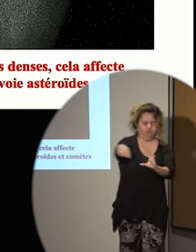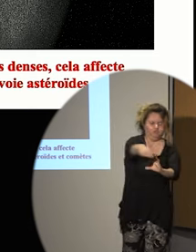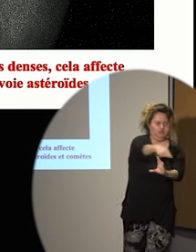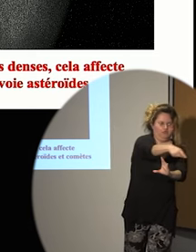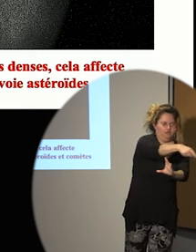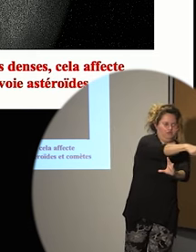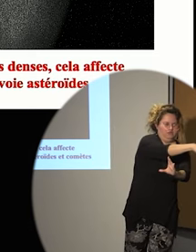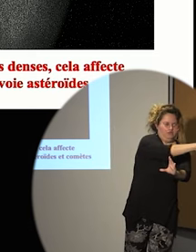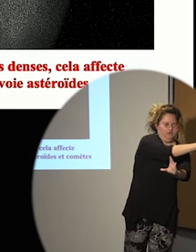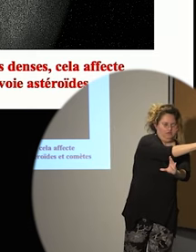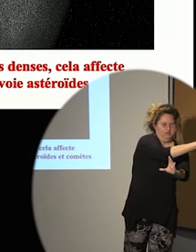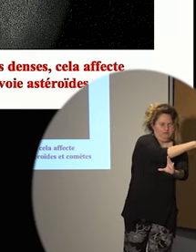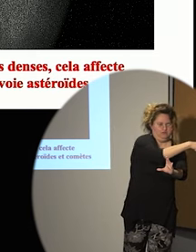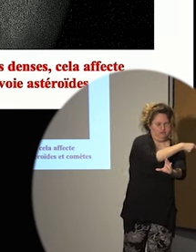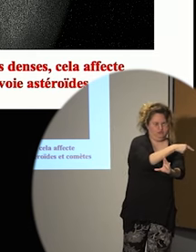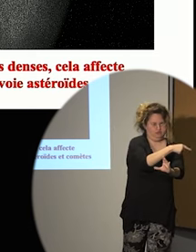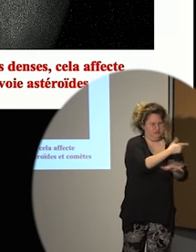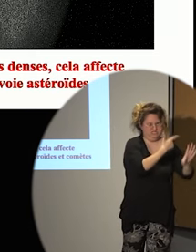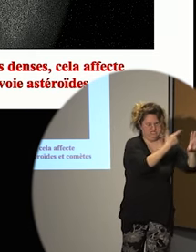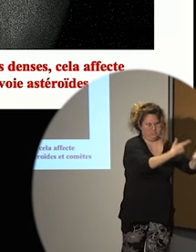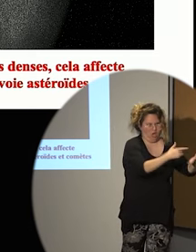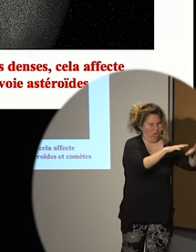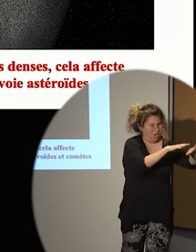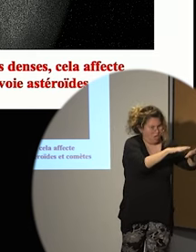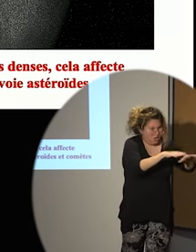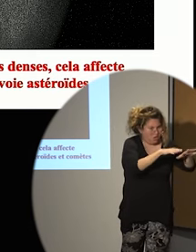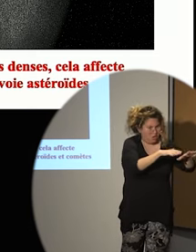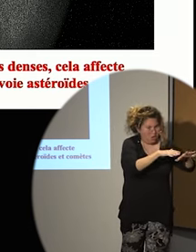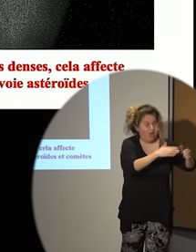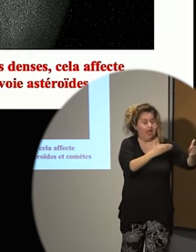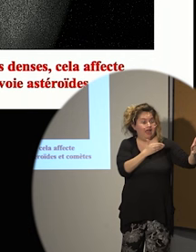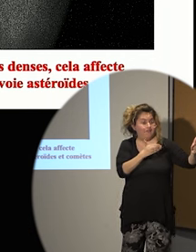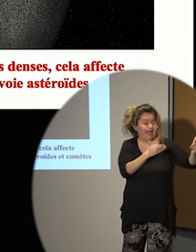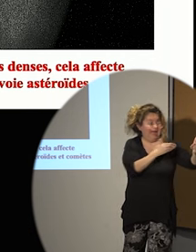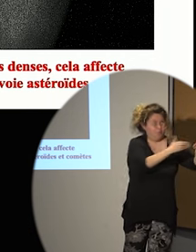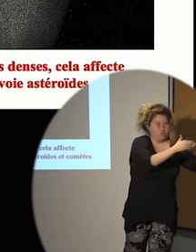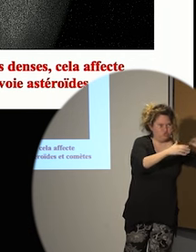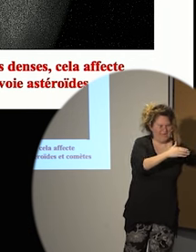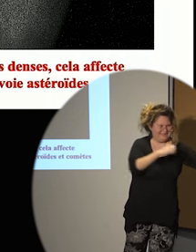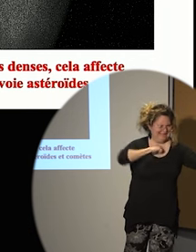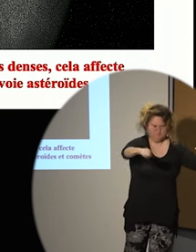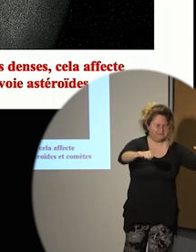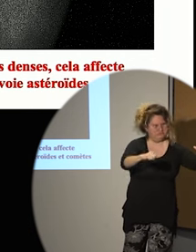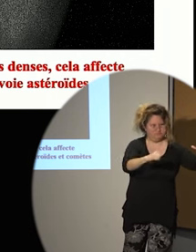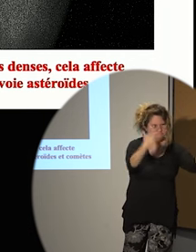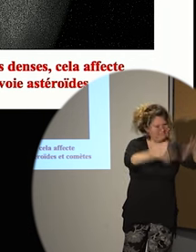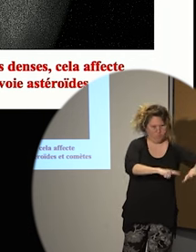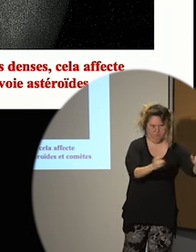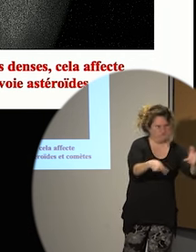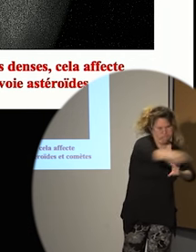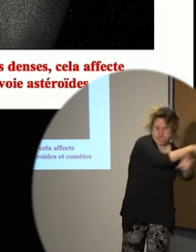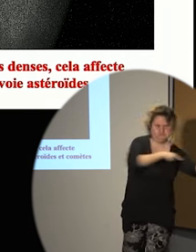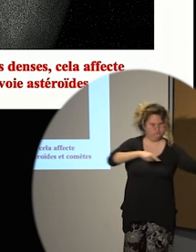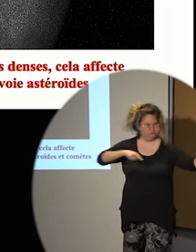Donc, revenons à notre nuage d'Oort. C'est fait donc de plein d'objets qui ont des trajectoires un petit peu comme celle de la comète de Halley. Donc